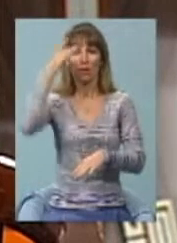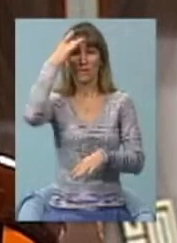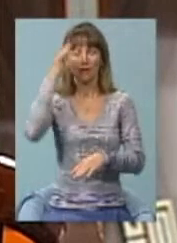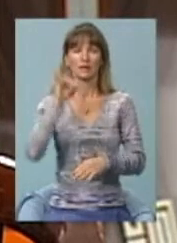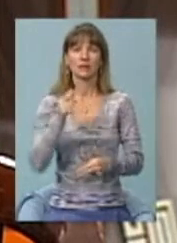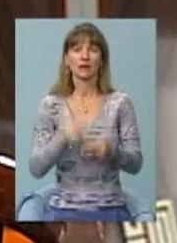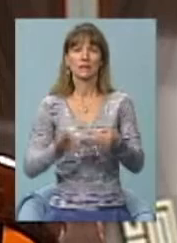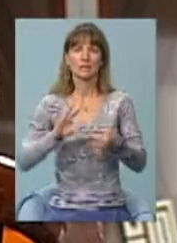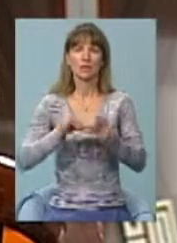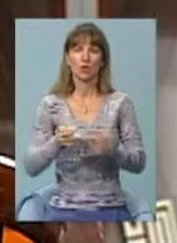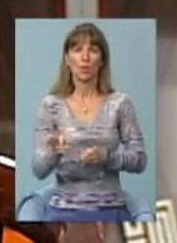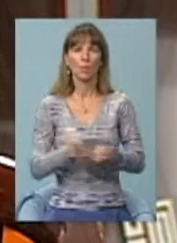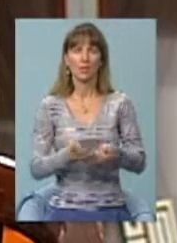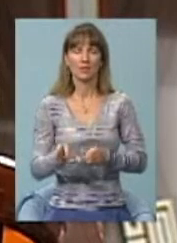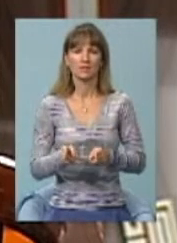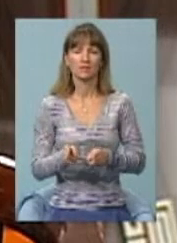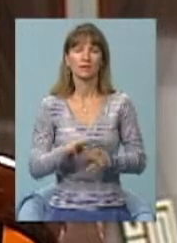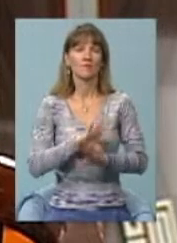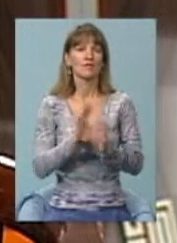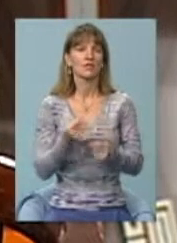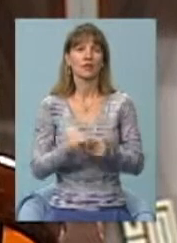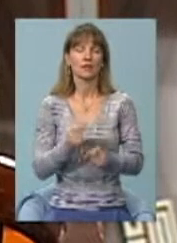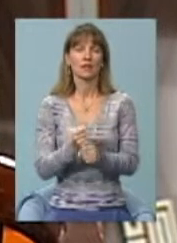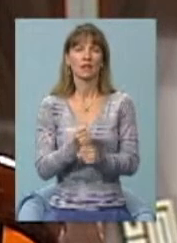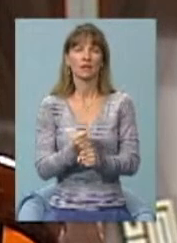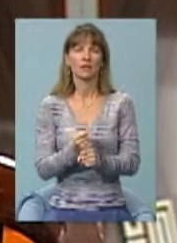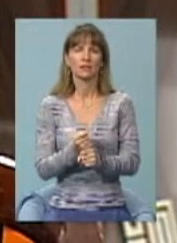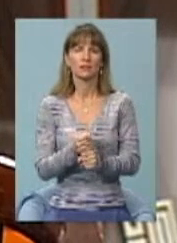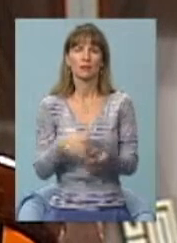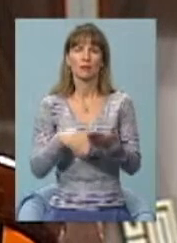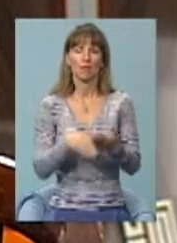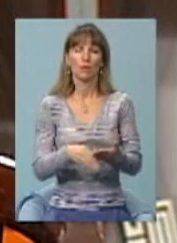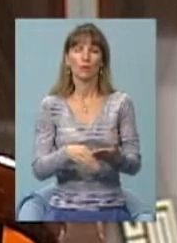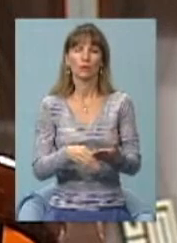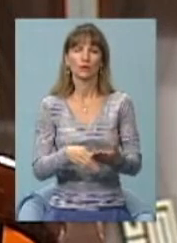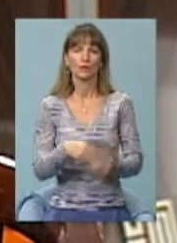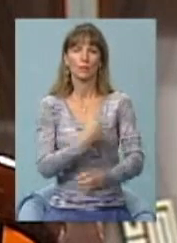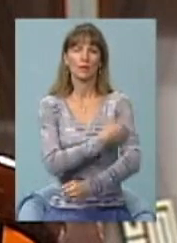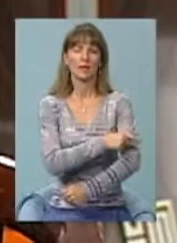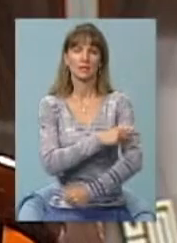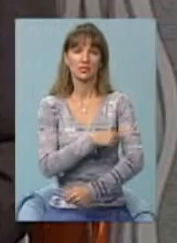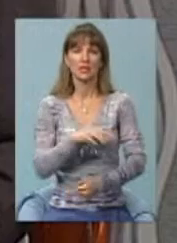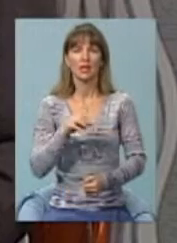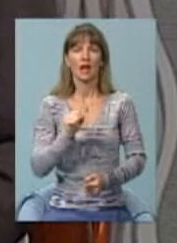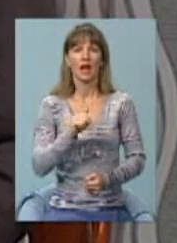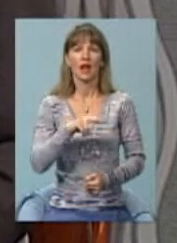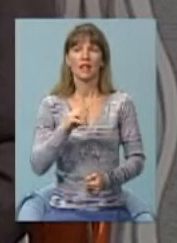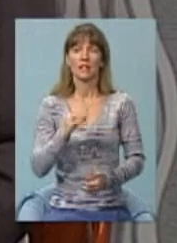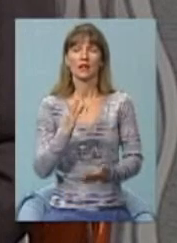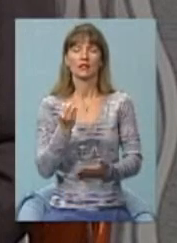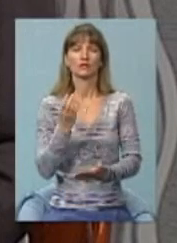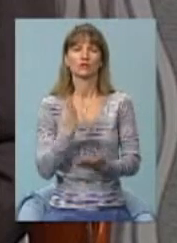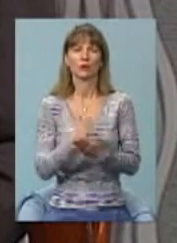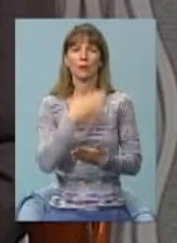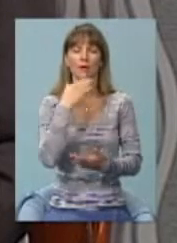закінчує найскладнішими операціями. Все це робиться за допомогою медицини. Але є ще